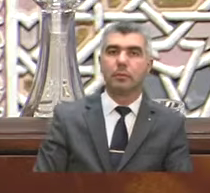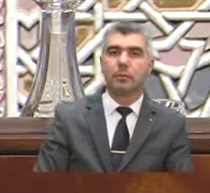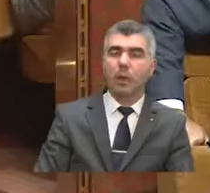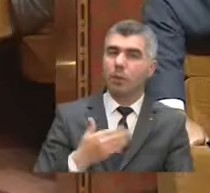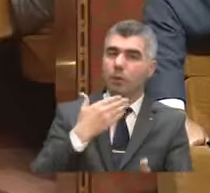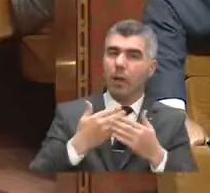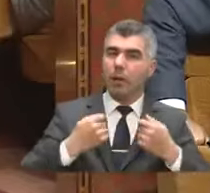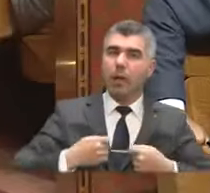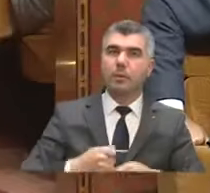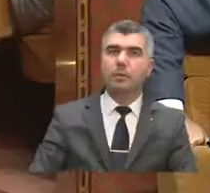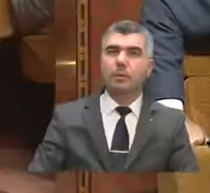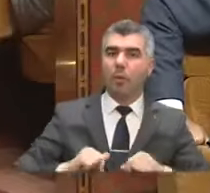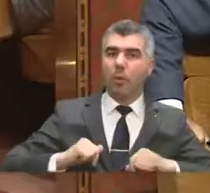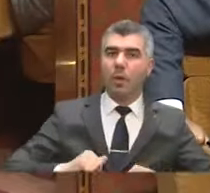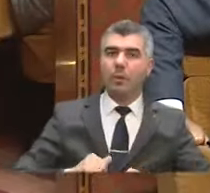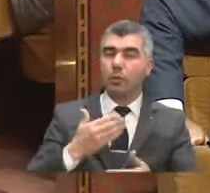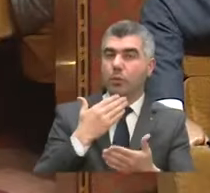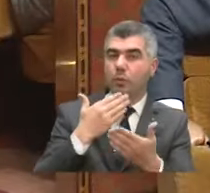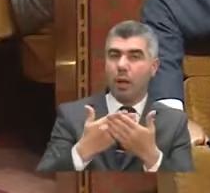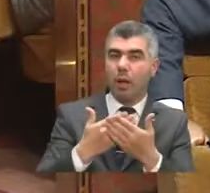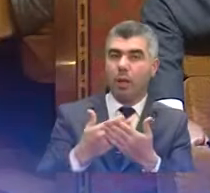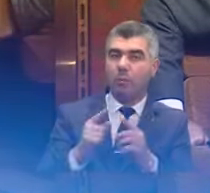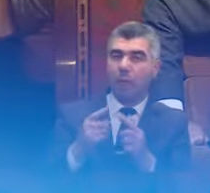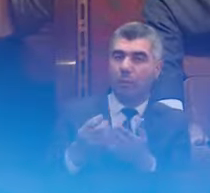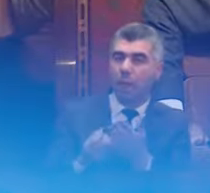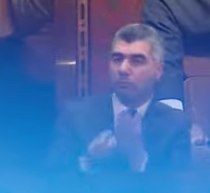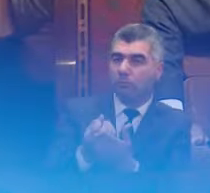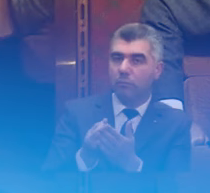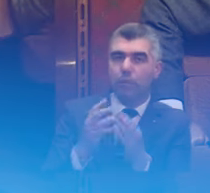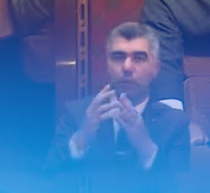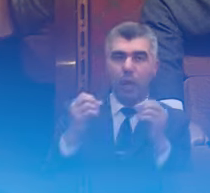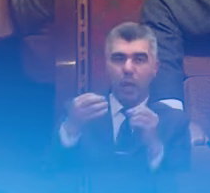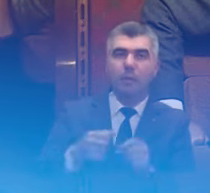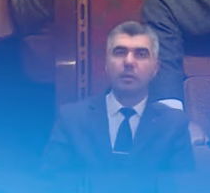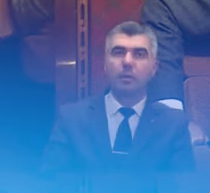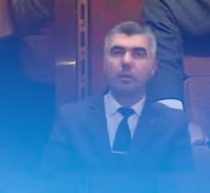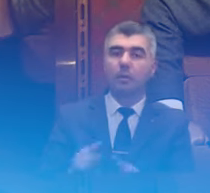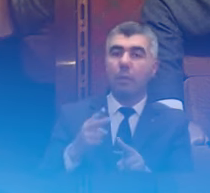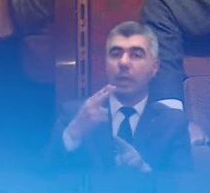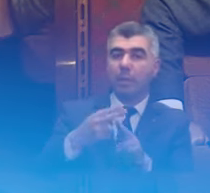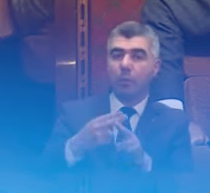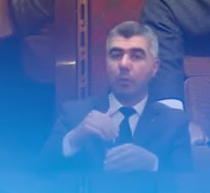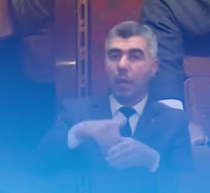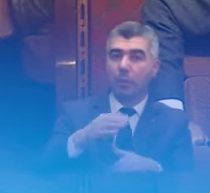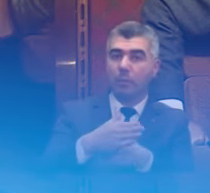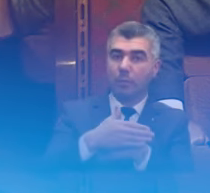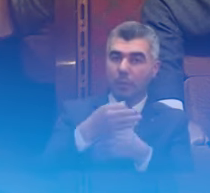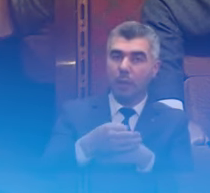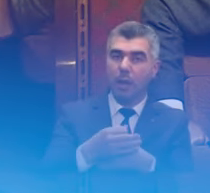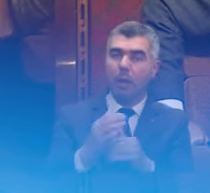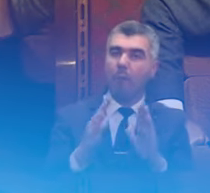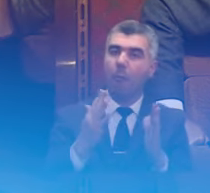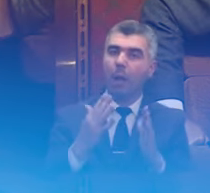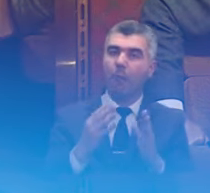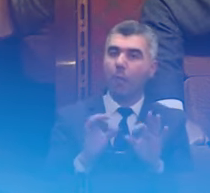شكرا السيدة الرئيسة، السيدة الوزيرة، تنشكركم على هذه المعطيات اللي عطيتونا، ونبغي باسم فريق التجمع الوطني الأحرار نوهو